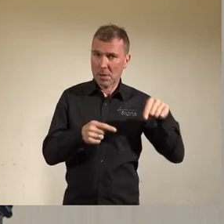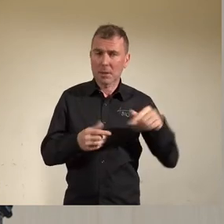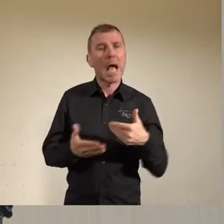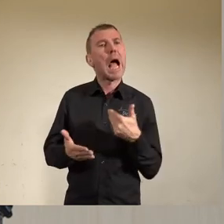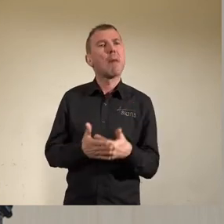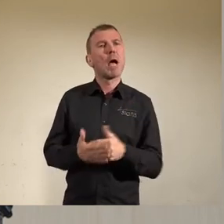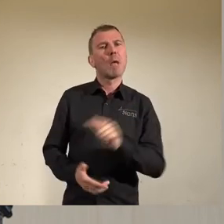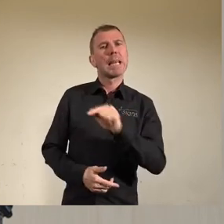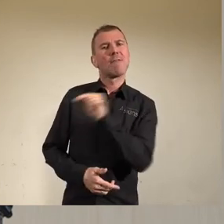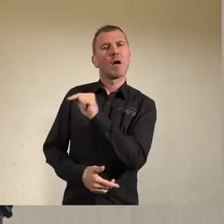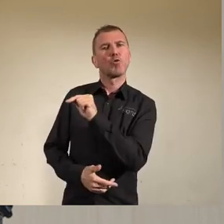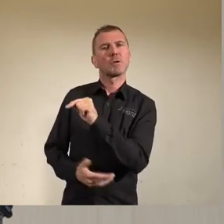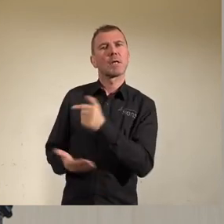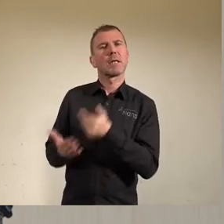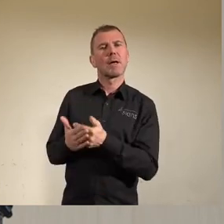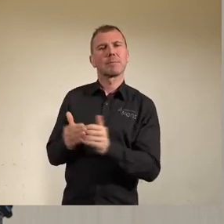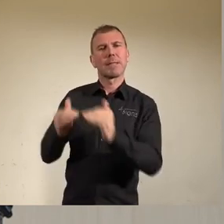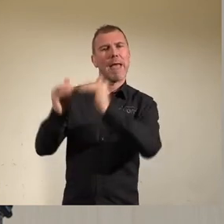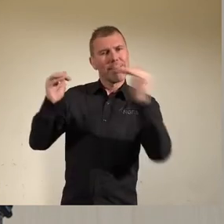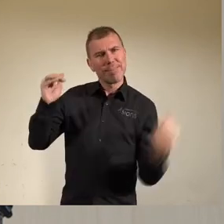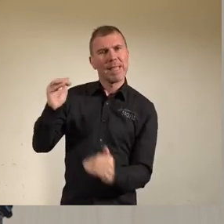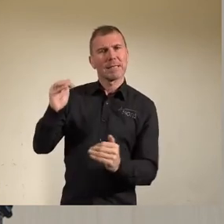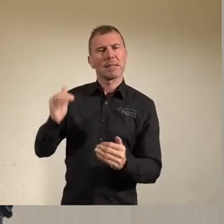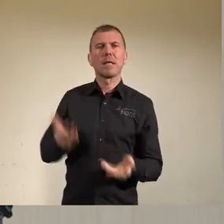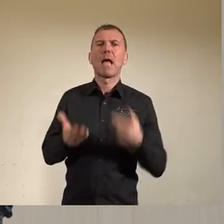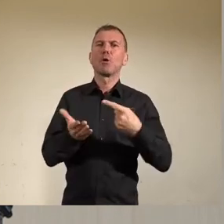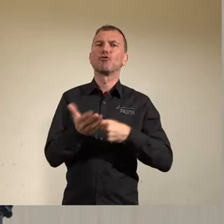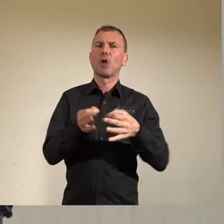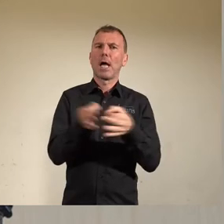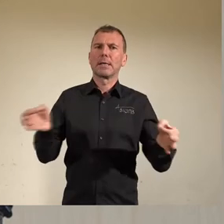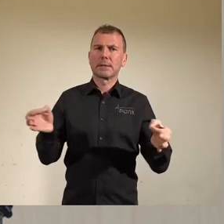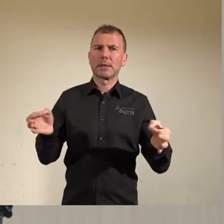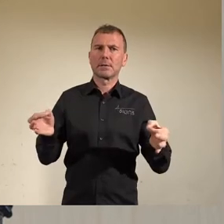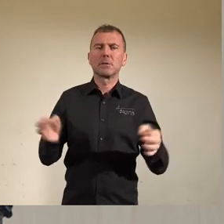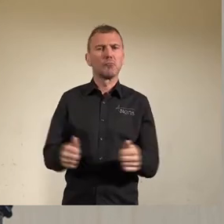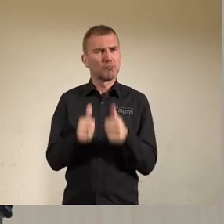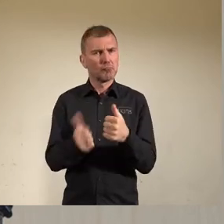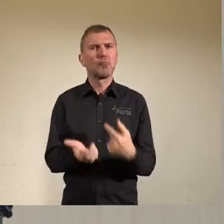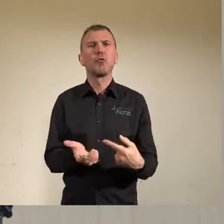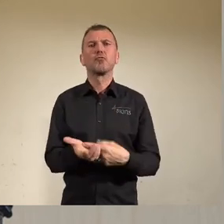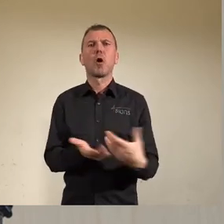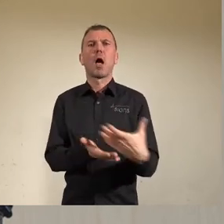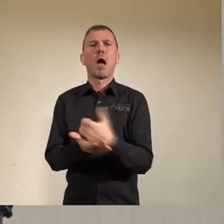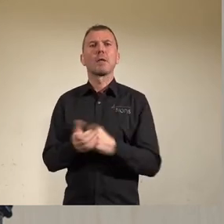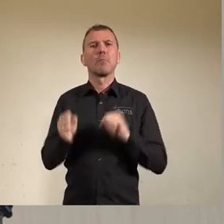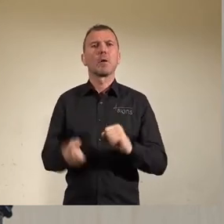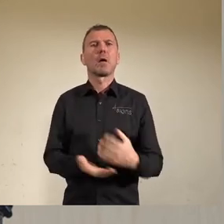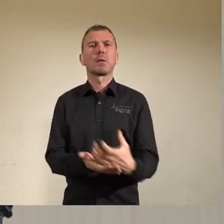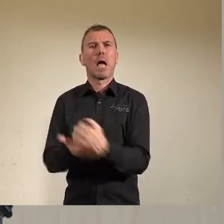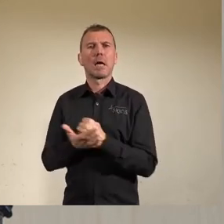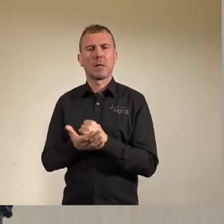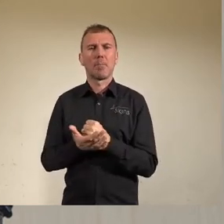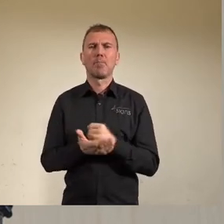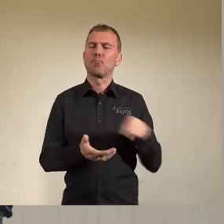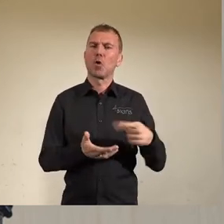Beispiel Leverkusen beweist, dass auch mit niedrigen Hebelsteuersätzen respektable Steuereinnahmen erzielt werden können, so Achim